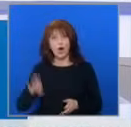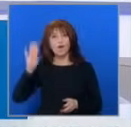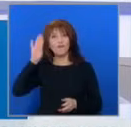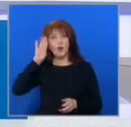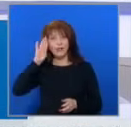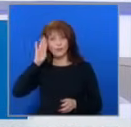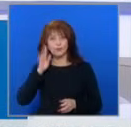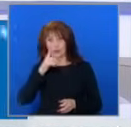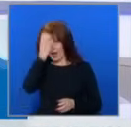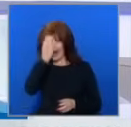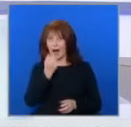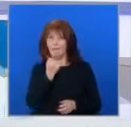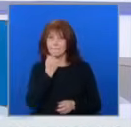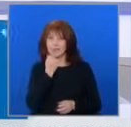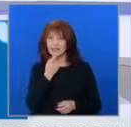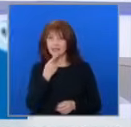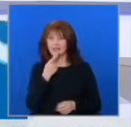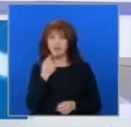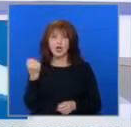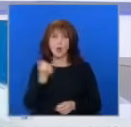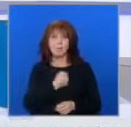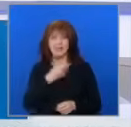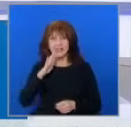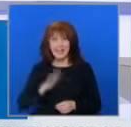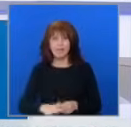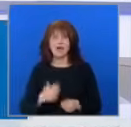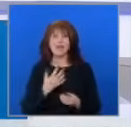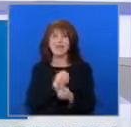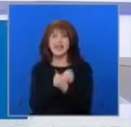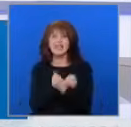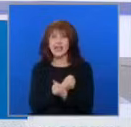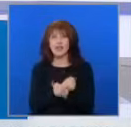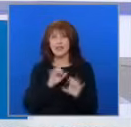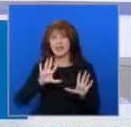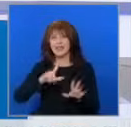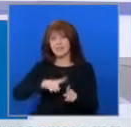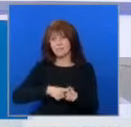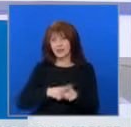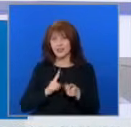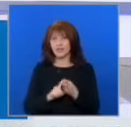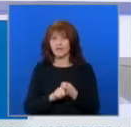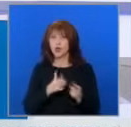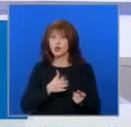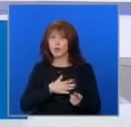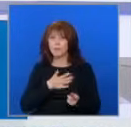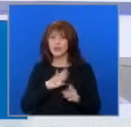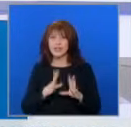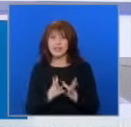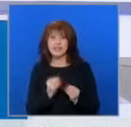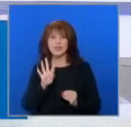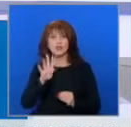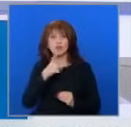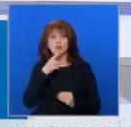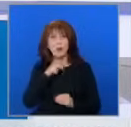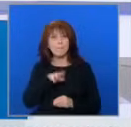Военното крило на Хамас съобщи, че е убит най-малкият заложник, 10-месечния Кфир. Той е загинал заедно с 4-годишното си братче